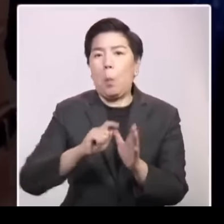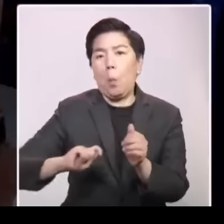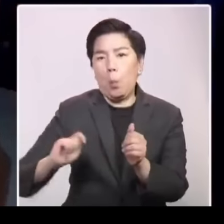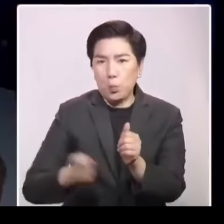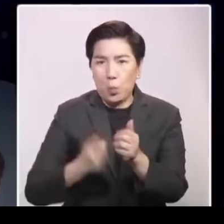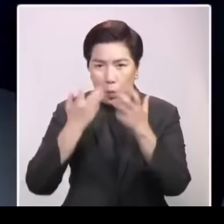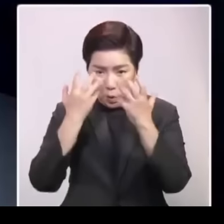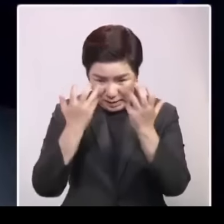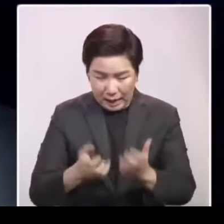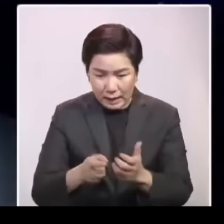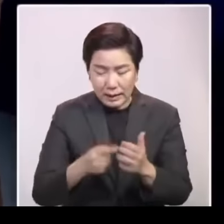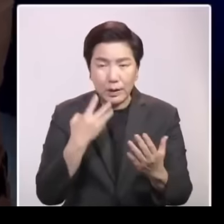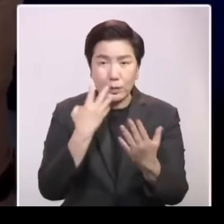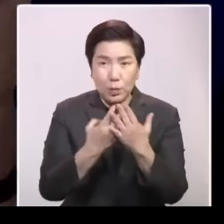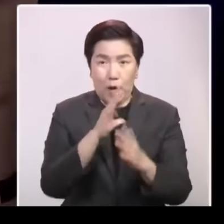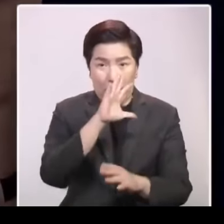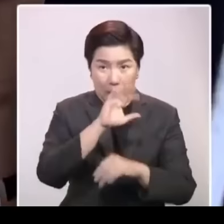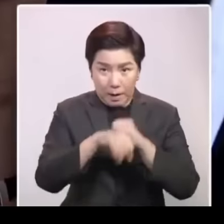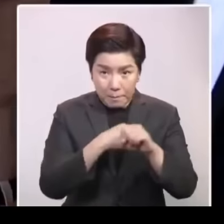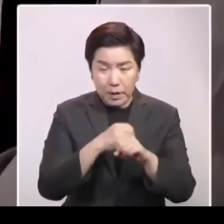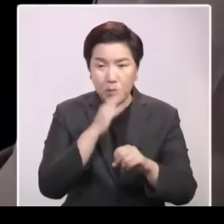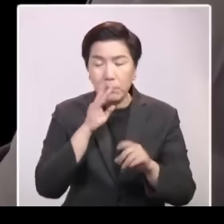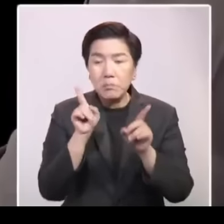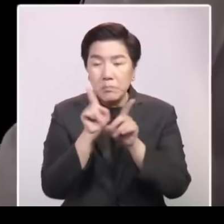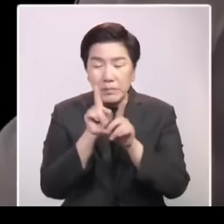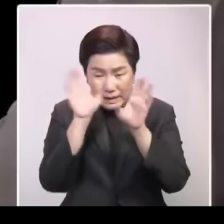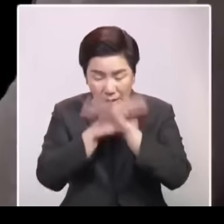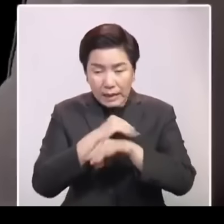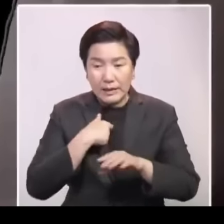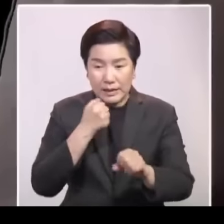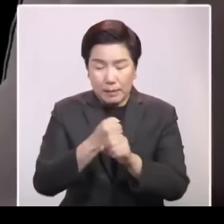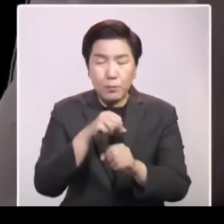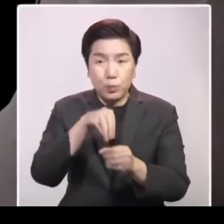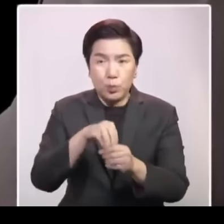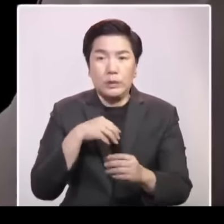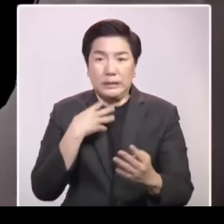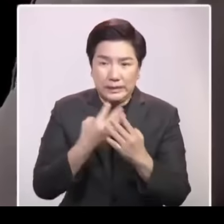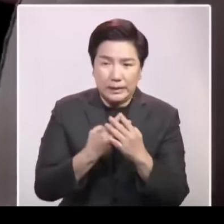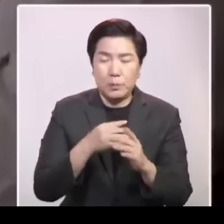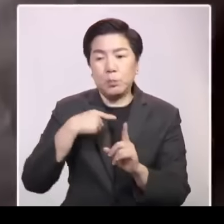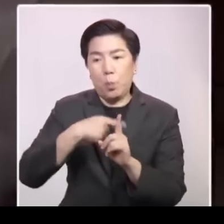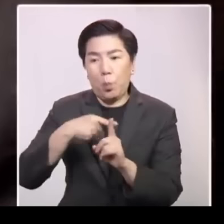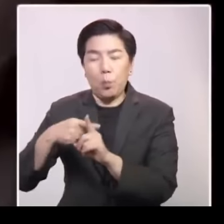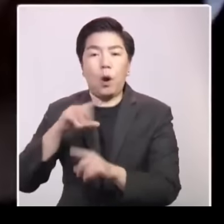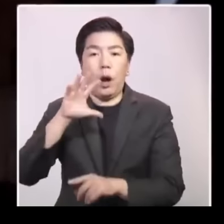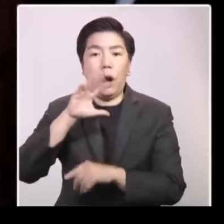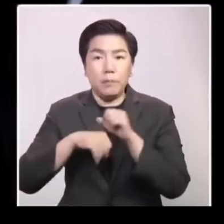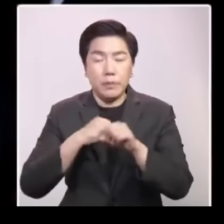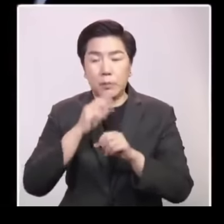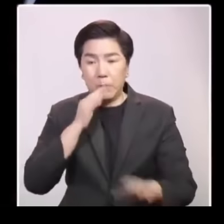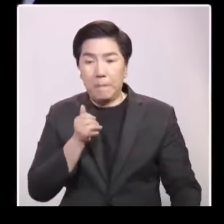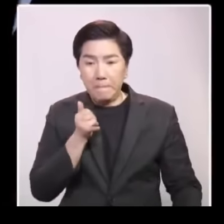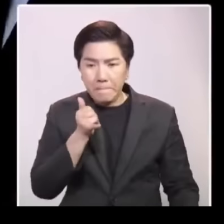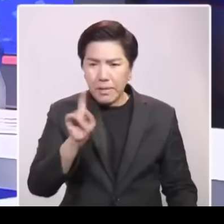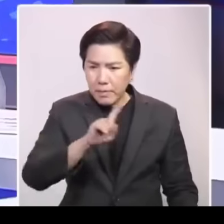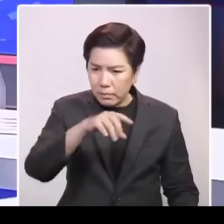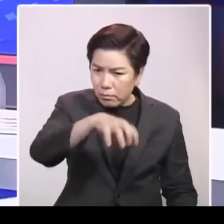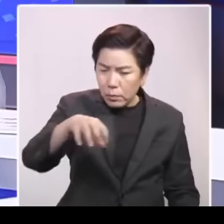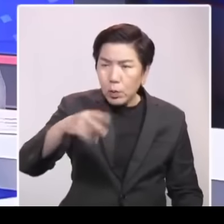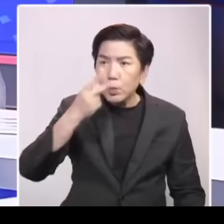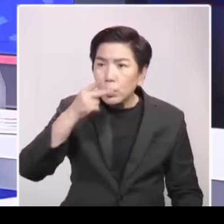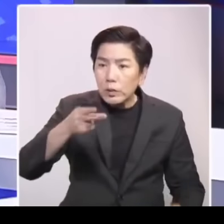คะจำคุกไม่เกิน 5ปีหากแสดงตนว่าเป็นผู้ดำเนินการก็จะมีโทษจำคุกอีก 5ปีด้วยกันใครจะไปใช้คลินิกเหล่านี้